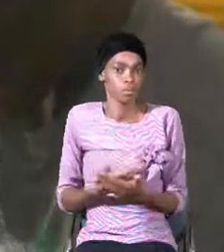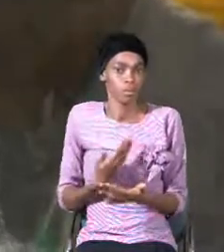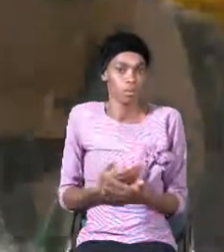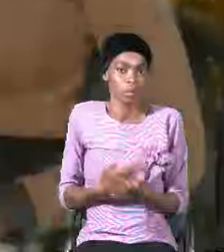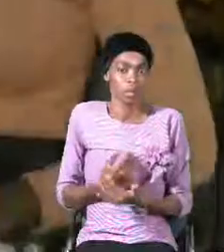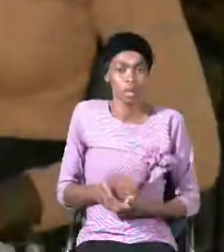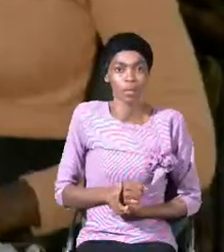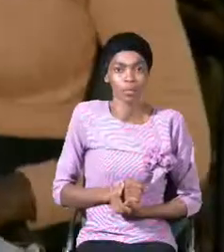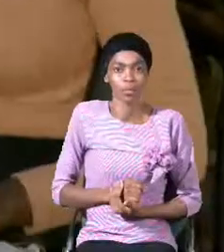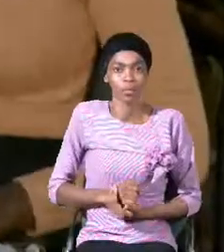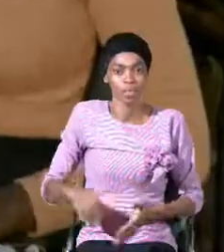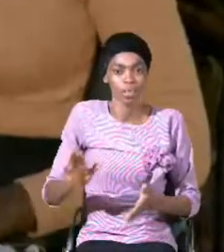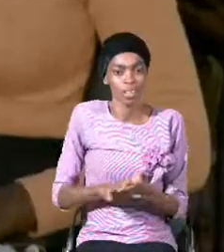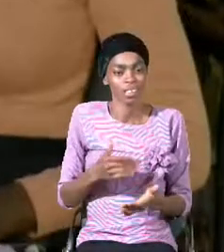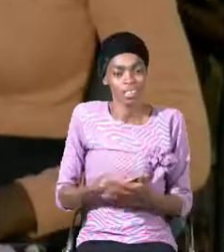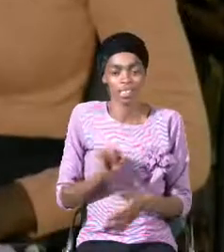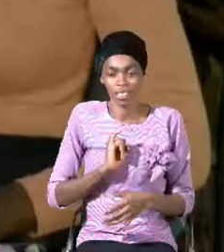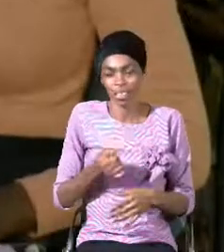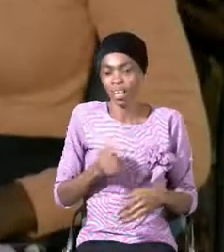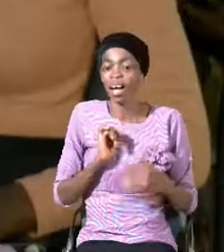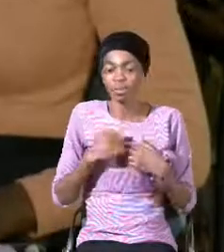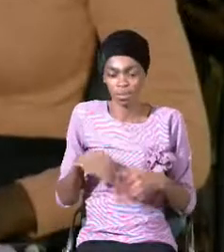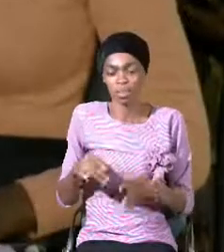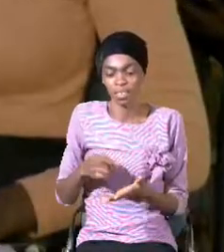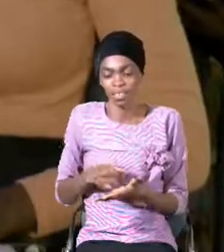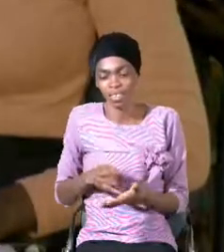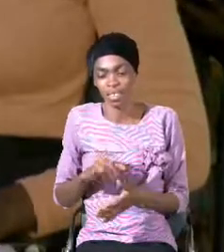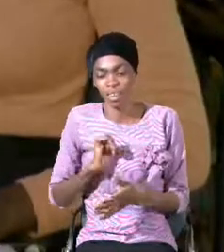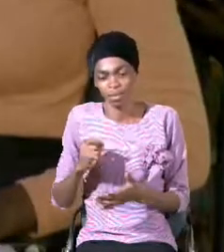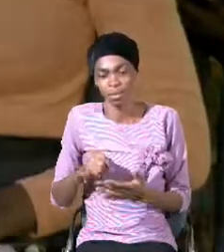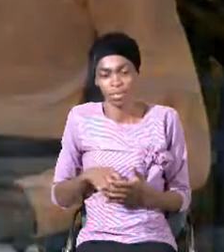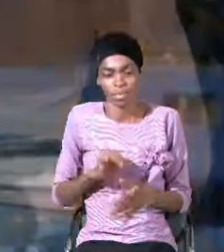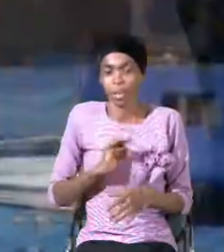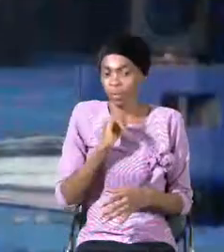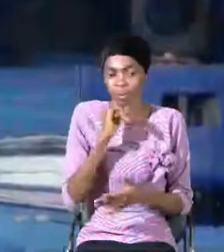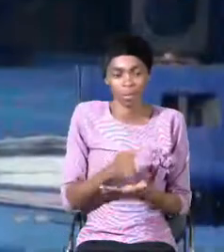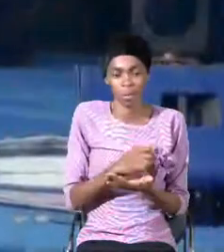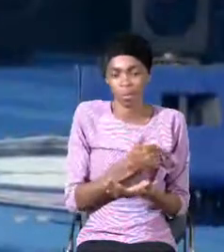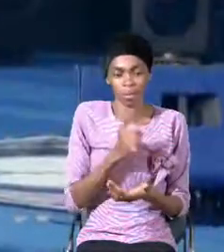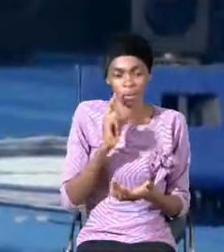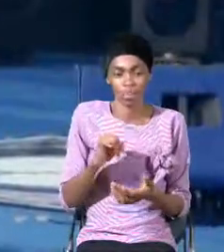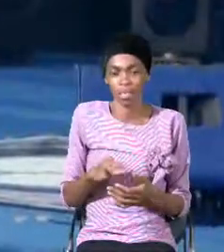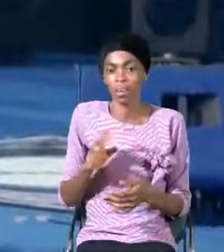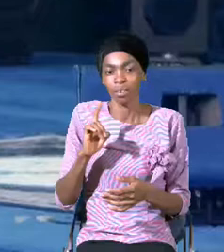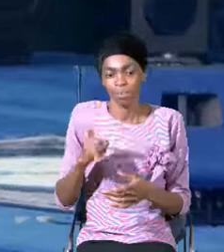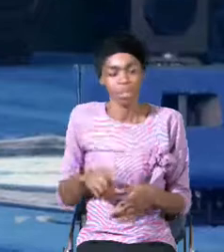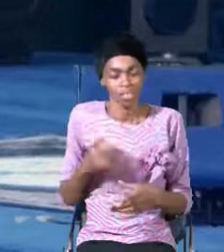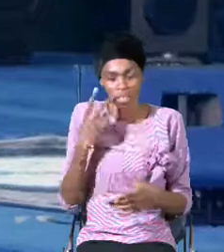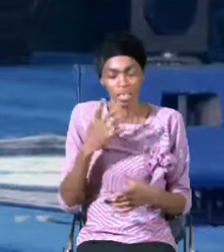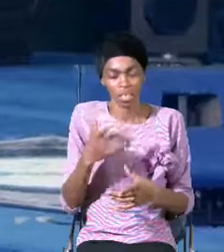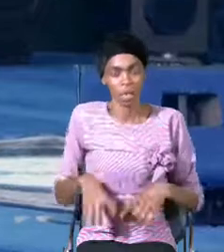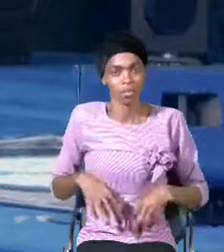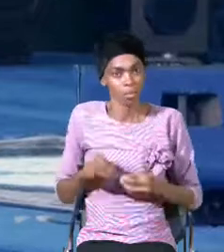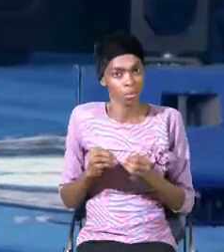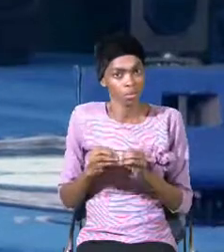vais construire ceci, je vais faire ci, ceci, ou faire cela. Mais ils n'aident personne. Qu'est-ce qu'on trouve dans leur vie,